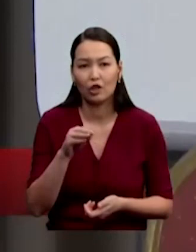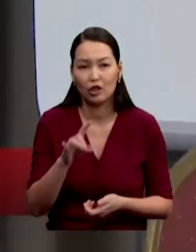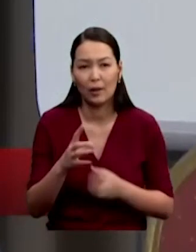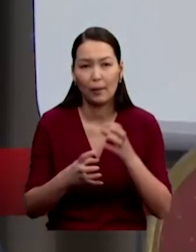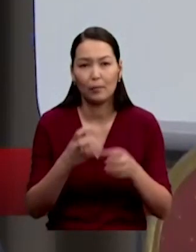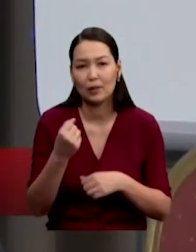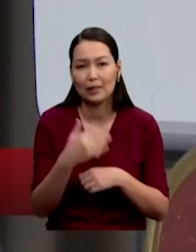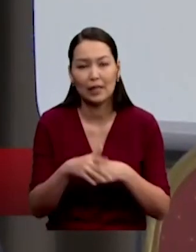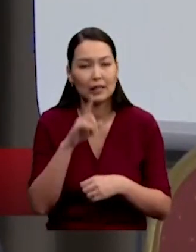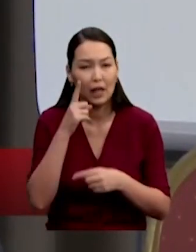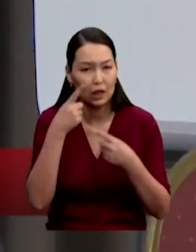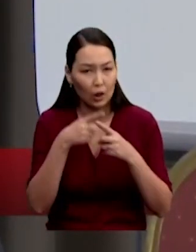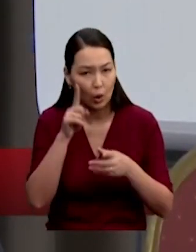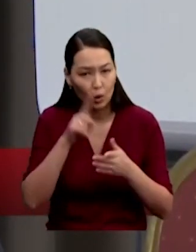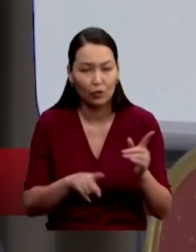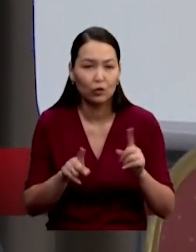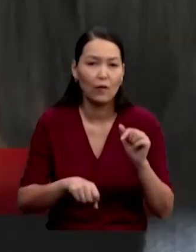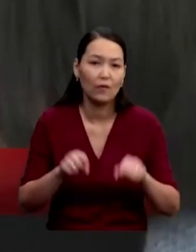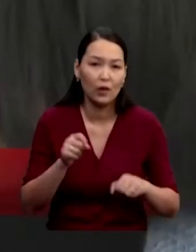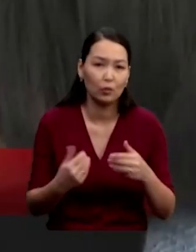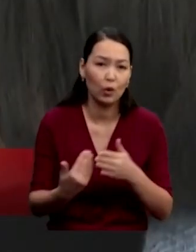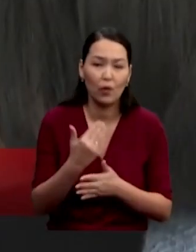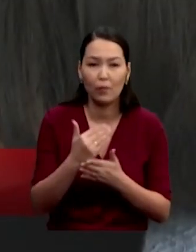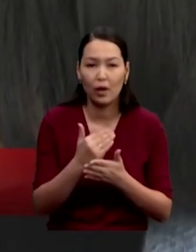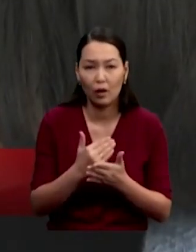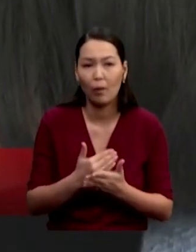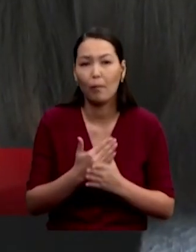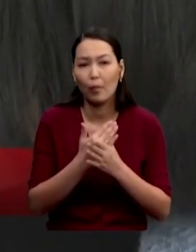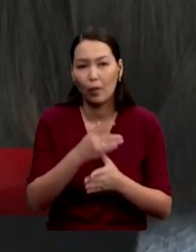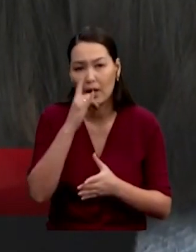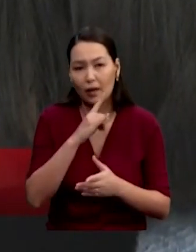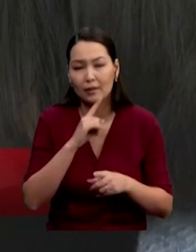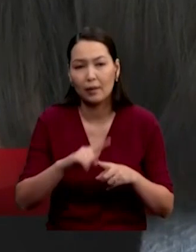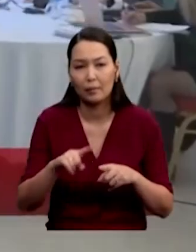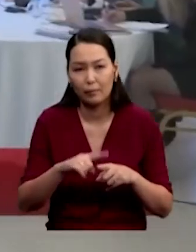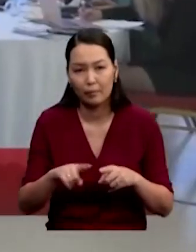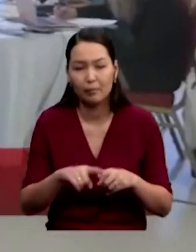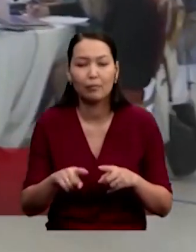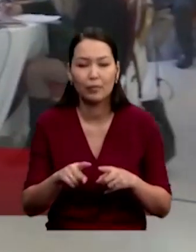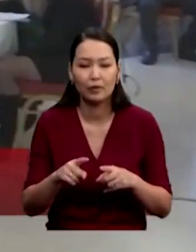Международного центра зеленых технологий уверены, что возможности новой программы помогут Казахстану